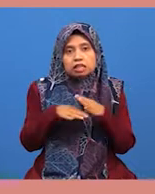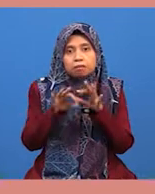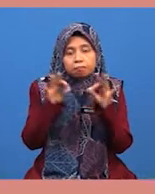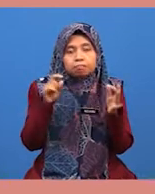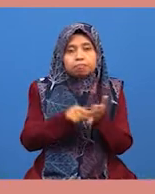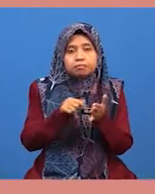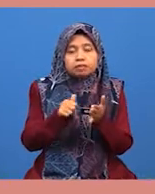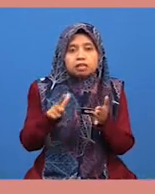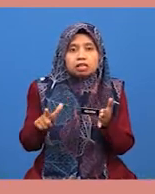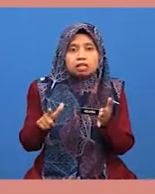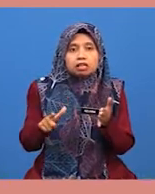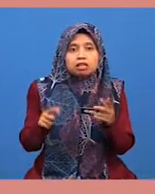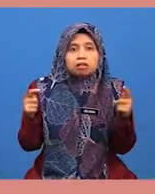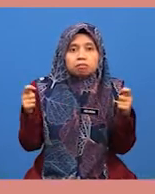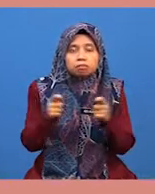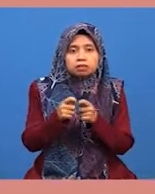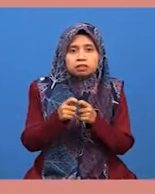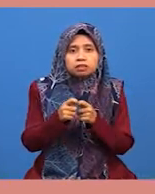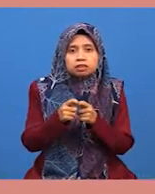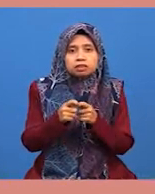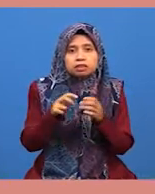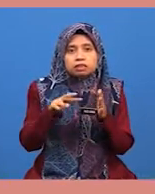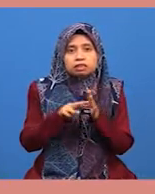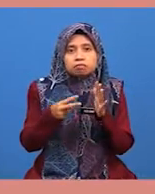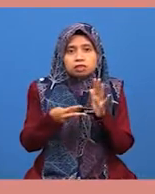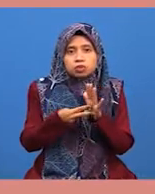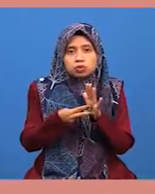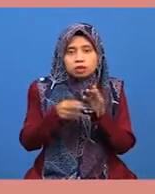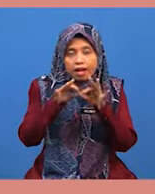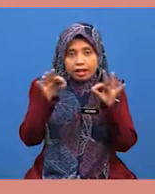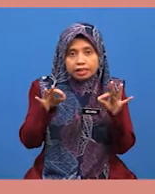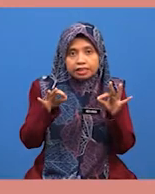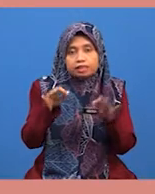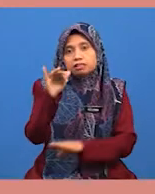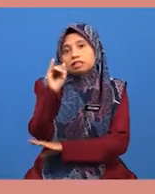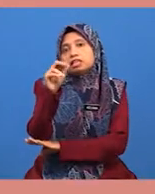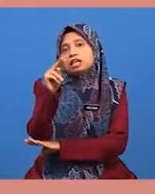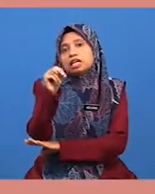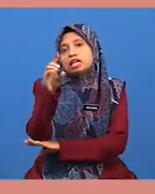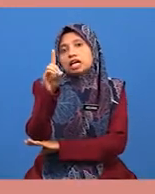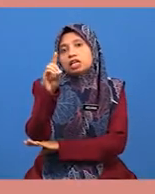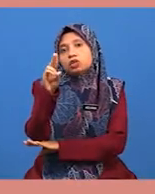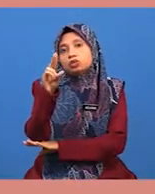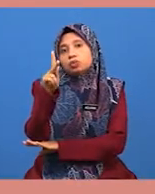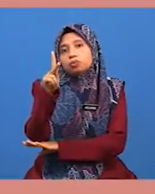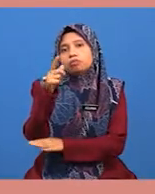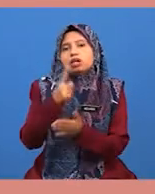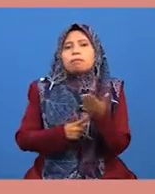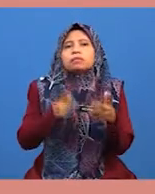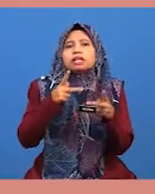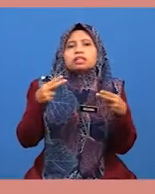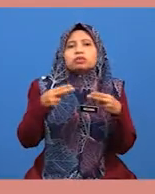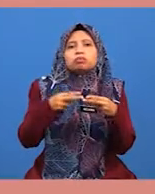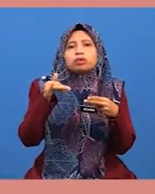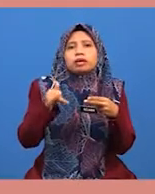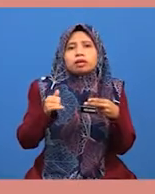ini adalah bertentangan dengan maksud ayat induk. Apakah kata yang menghubungkan kedua-dua